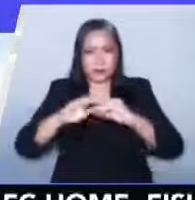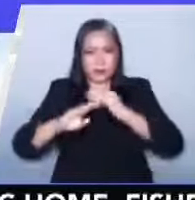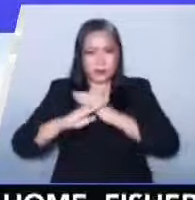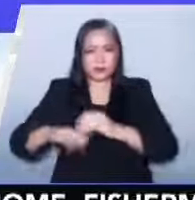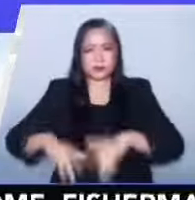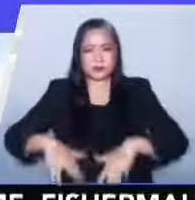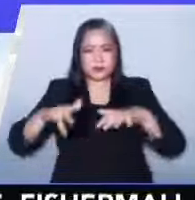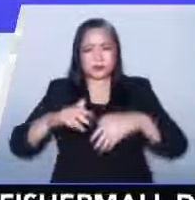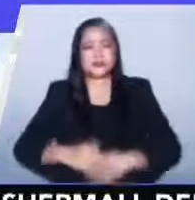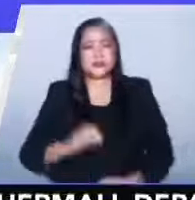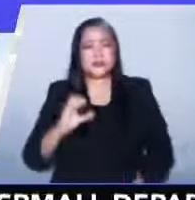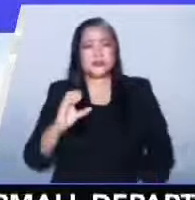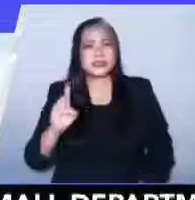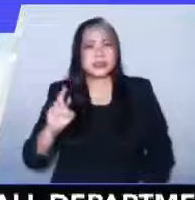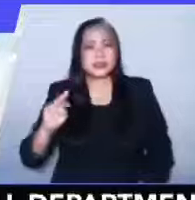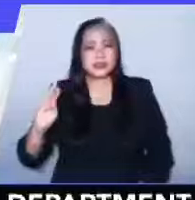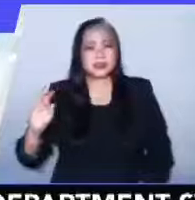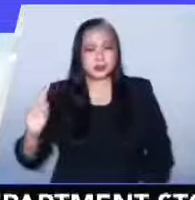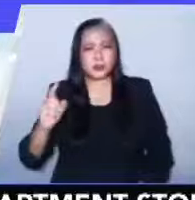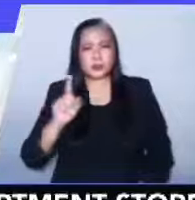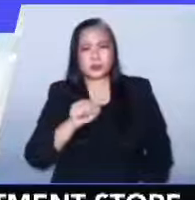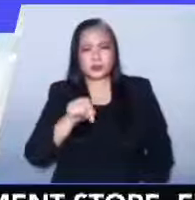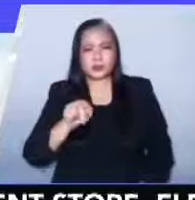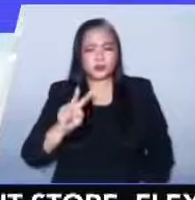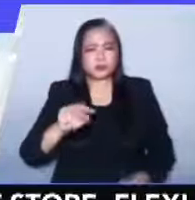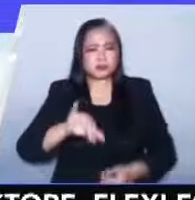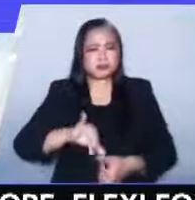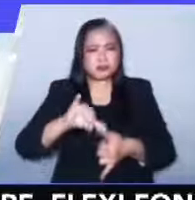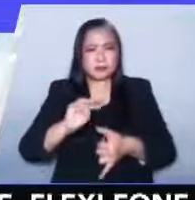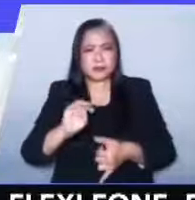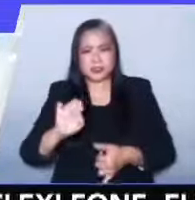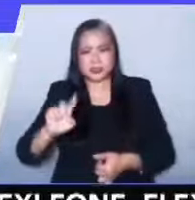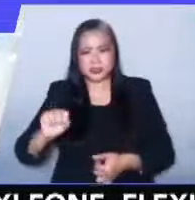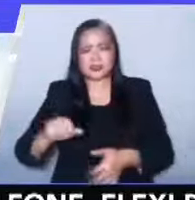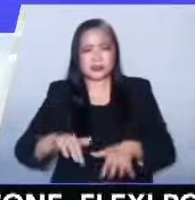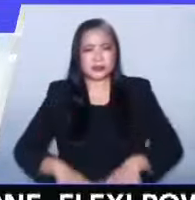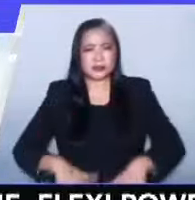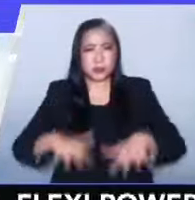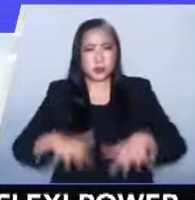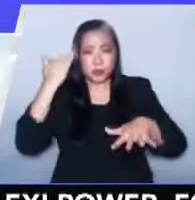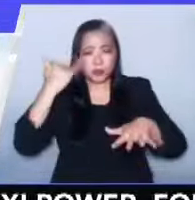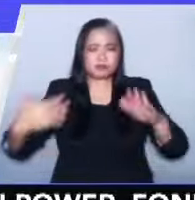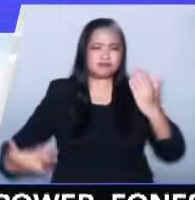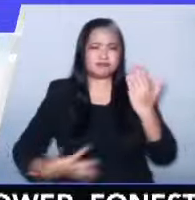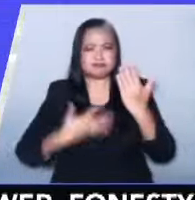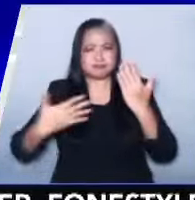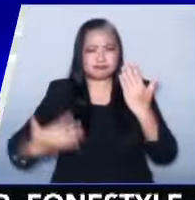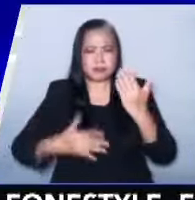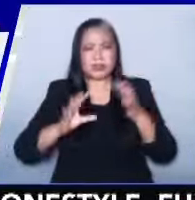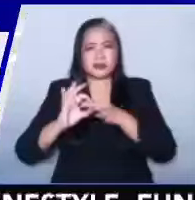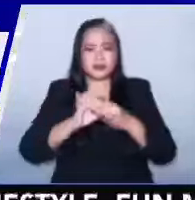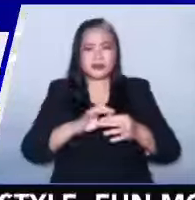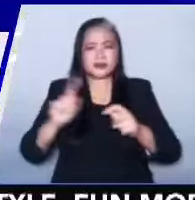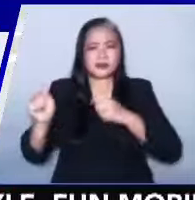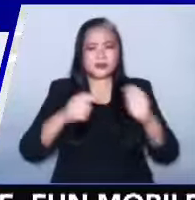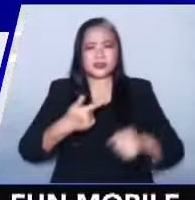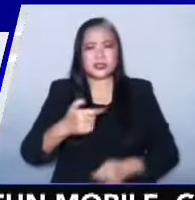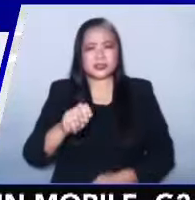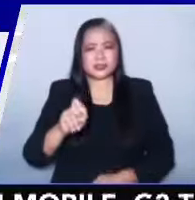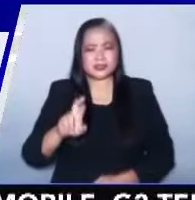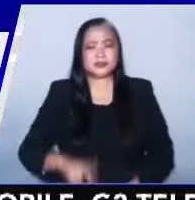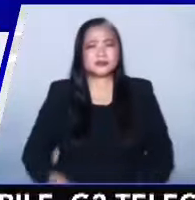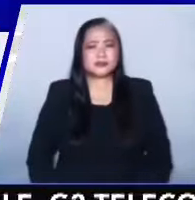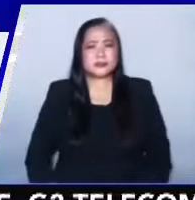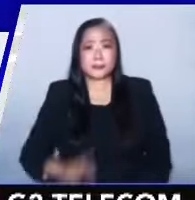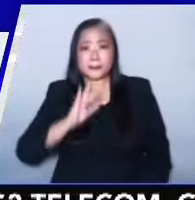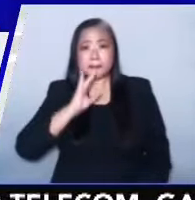1.2 meter ang tide level sa lungsod. Epekto raw ito ng habagat at bagyong Jenner. Ang pinaka-concern natin for this week will be yung